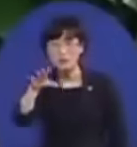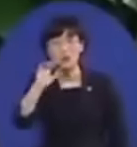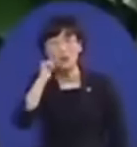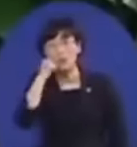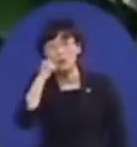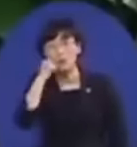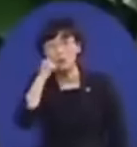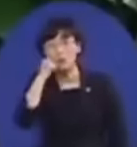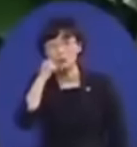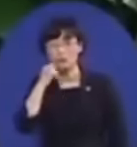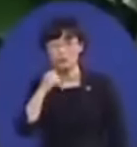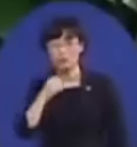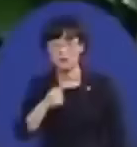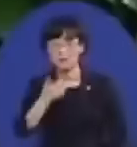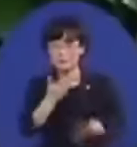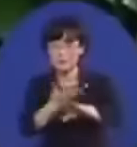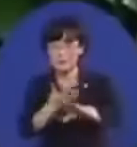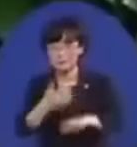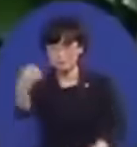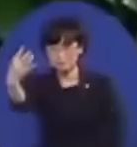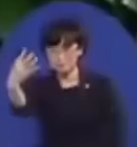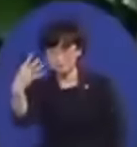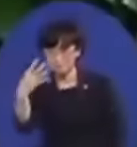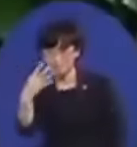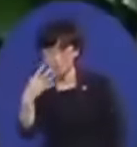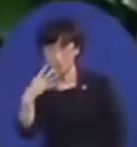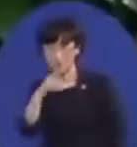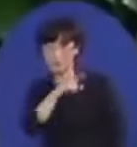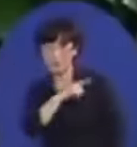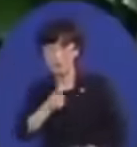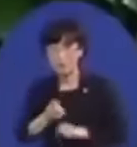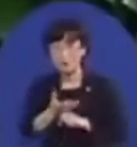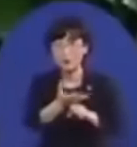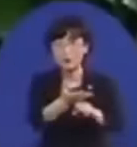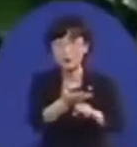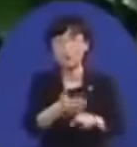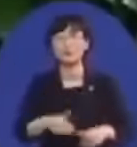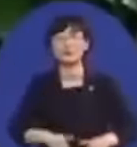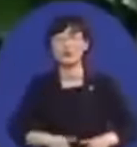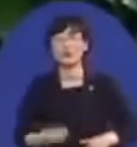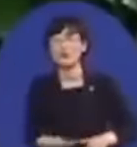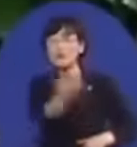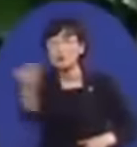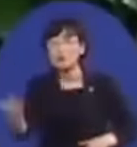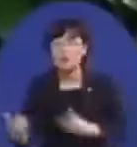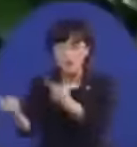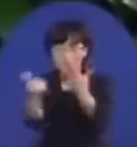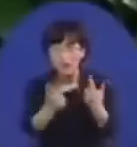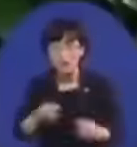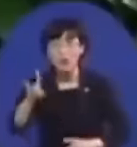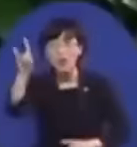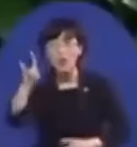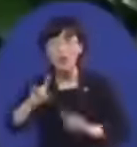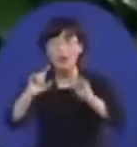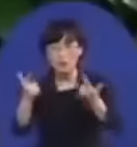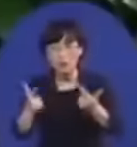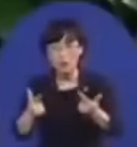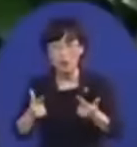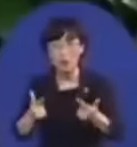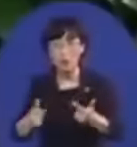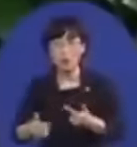비치지는 않습니다. 다른 햇빛을 받아서 비치는 것입니다. 여러분은 전부 다 해가 아니고 태양이 아니고